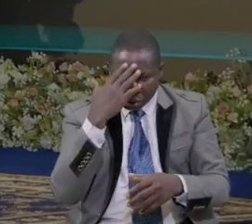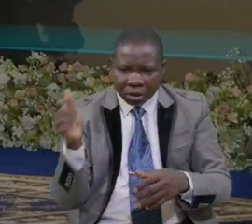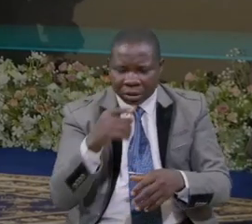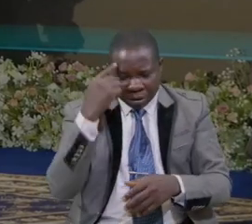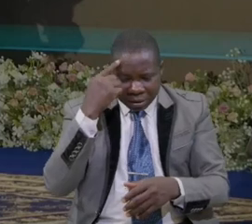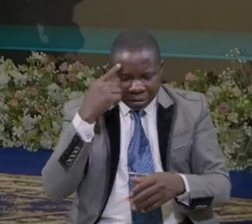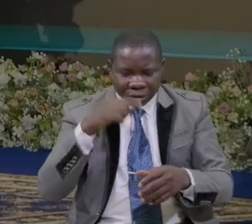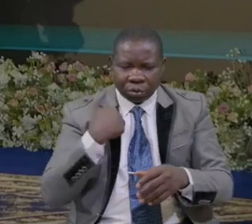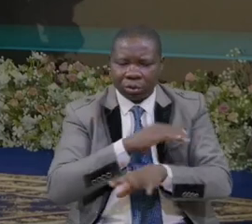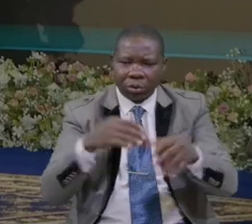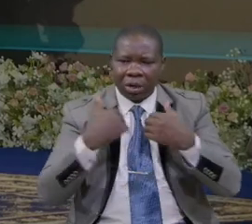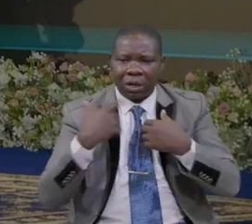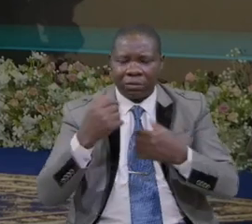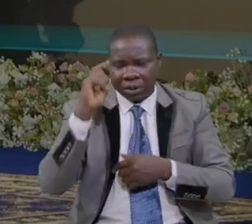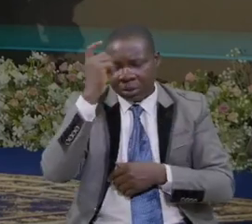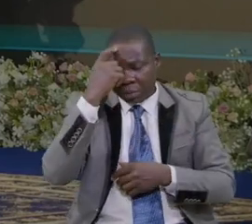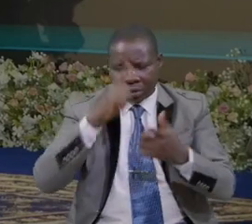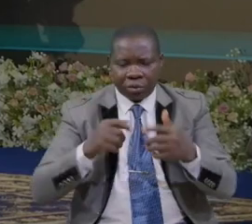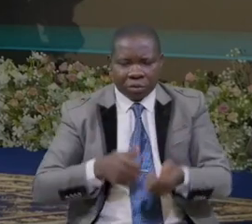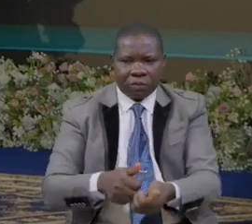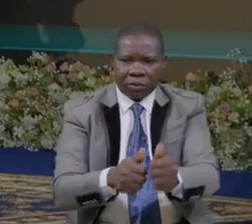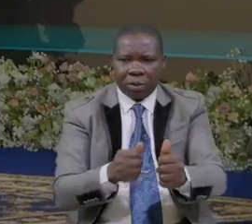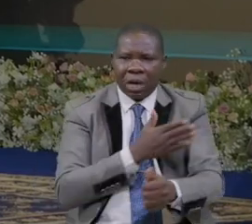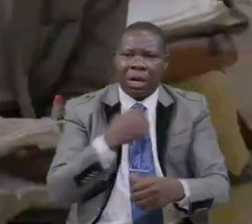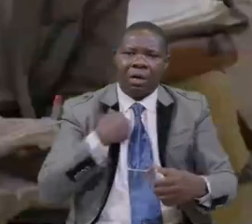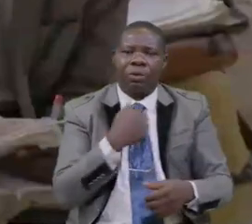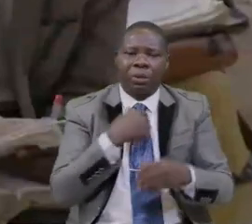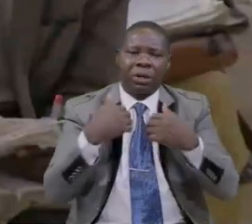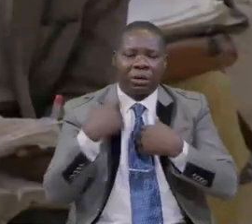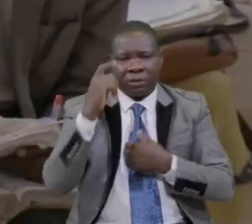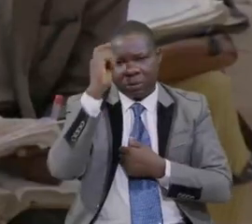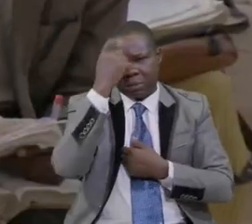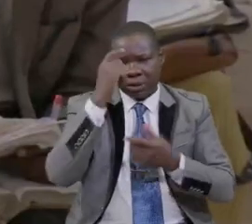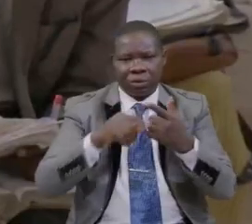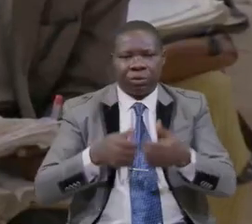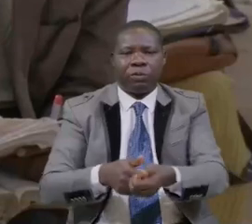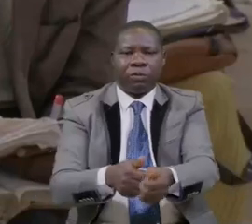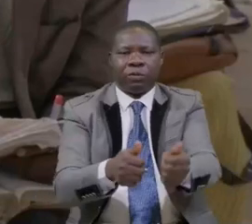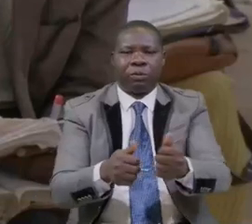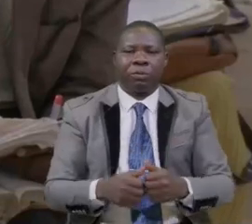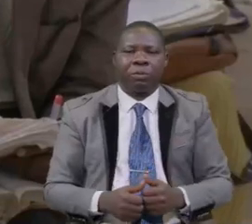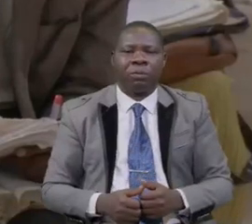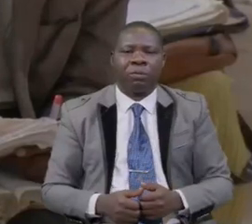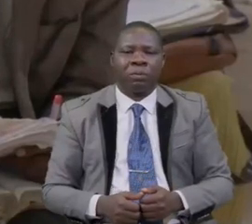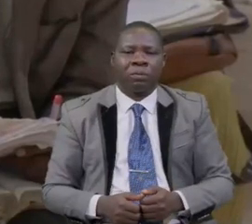Il parlait, mais il ne voulait pas suivre. Non, nous aurons la pensée de suivre.